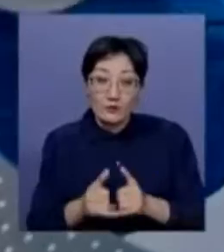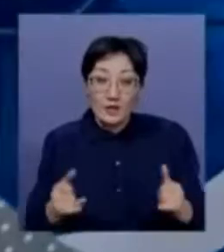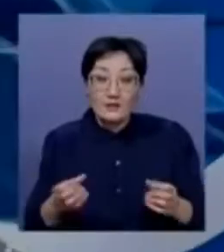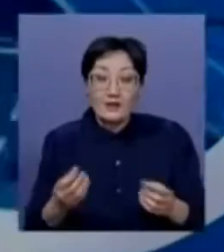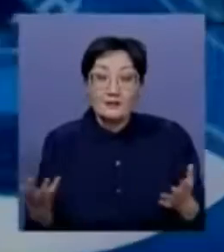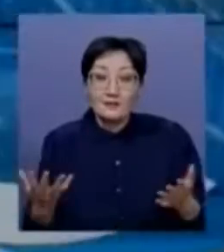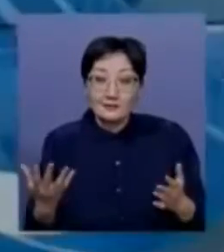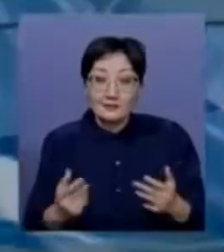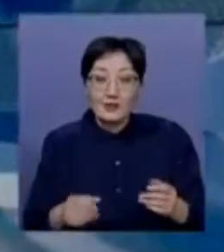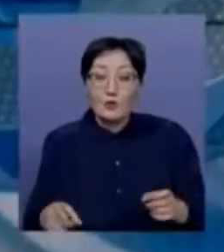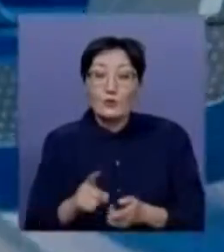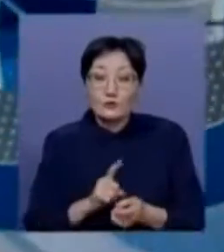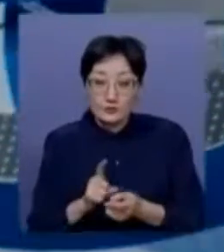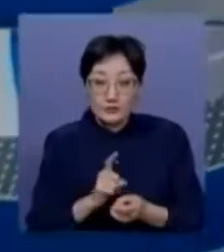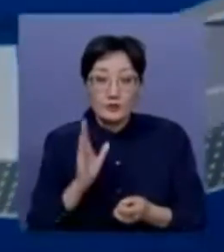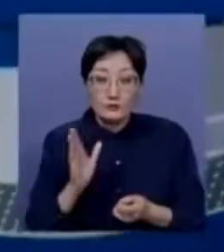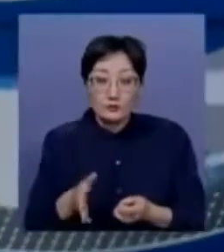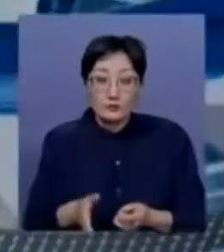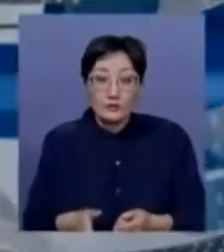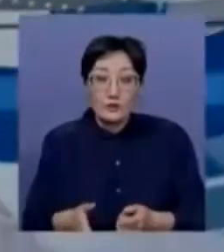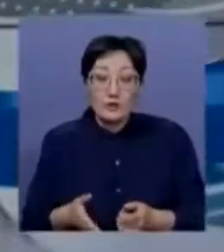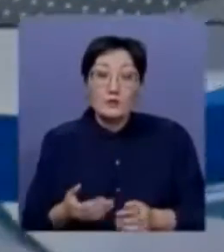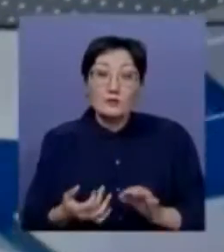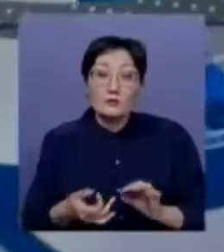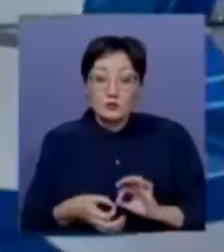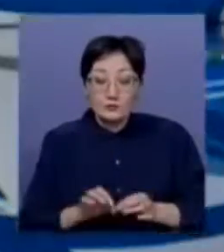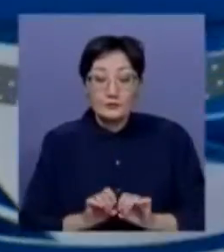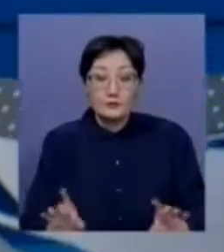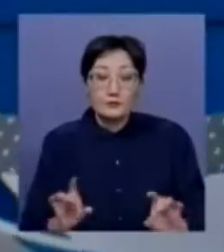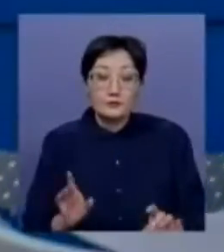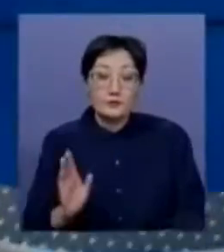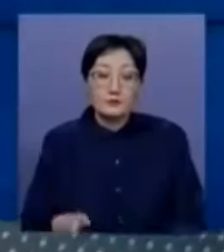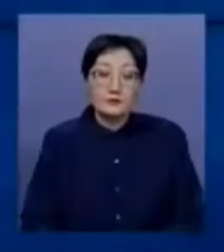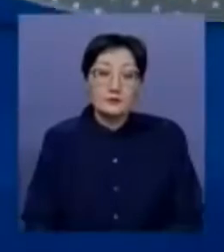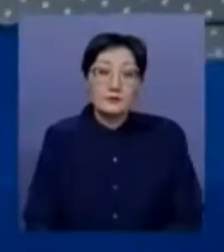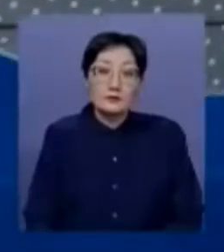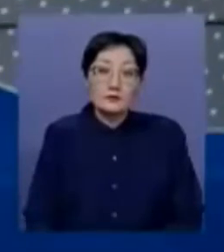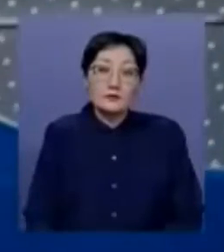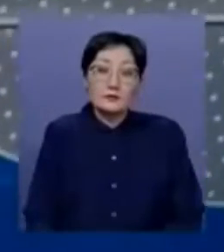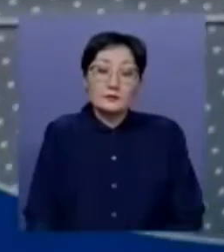да қандай бастамалар іске асырылып жатыр? Оны Аяулым Көлжігіттің бейне материалынан білейік.